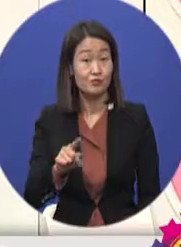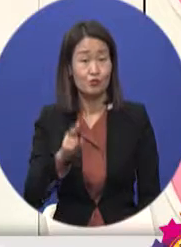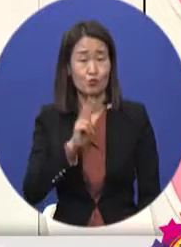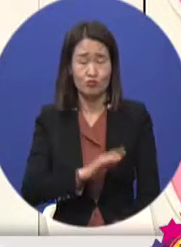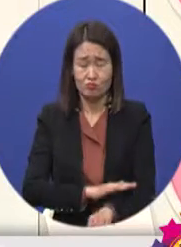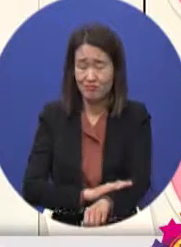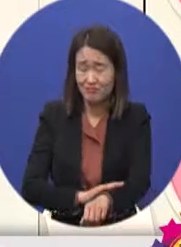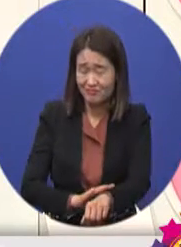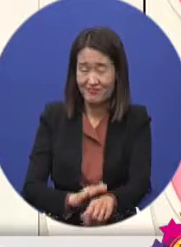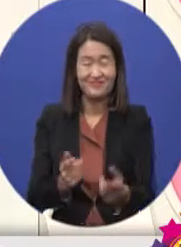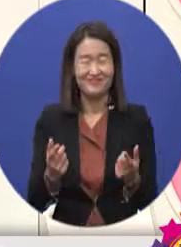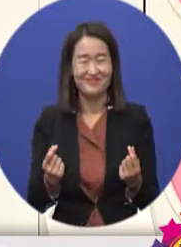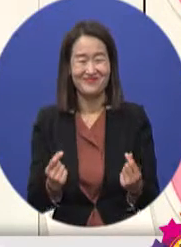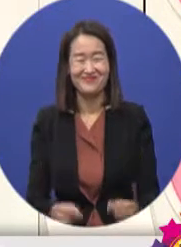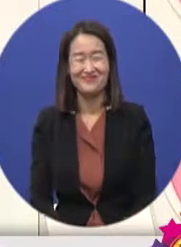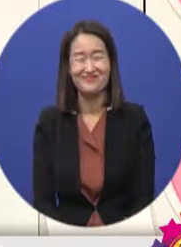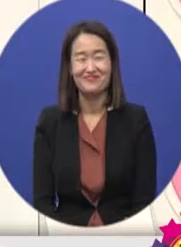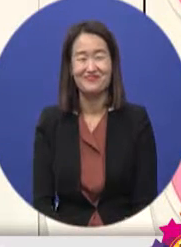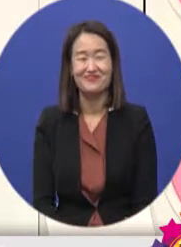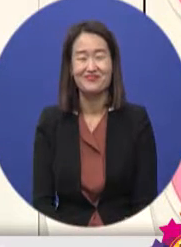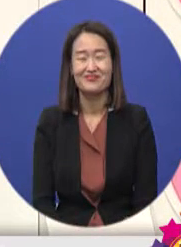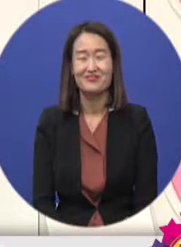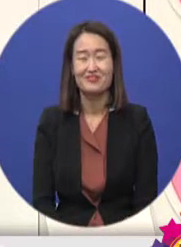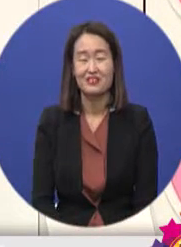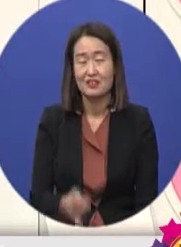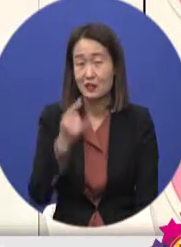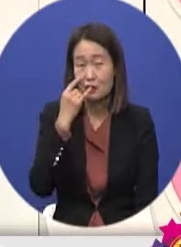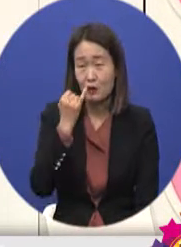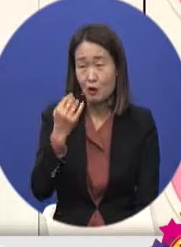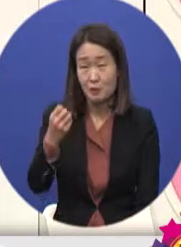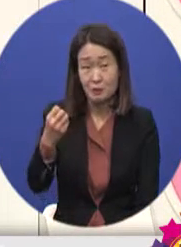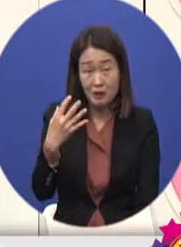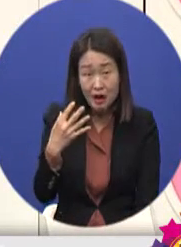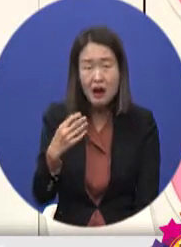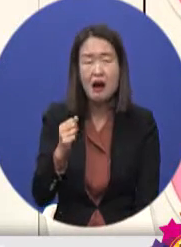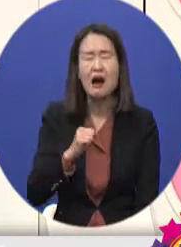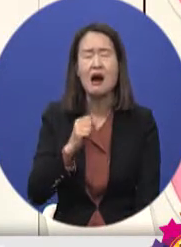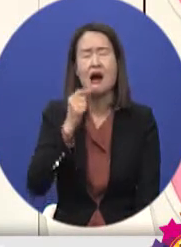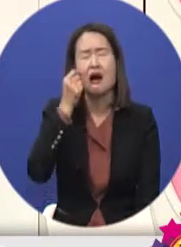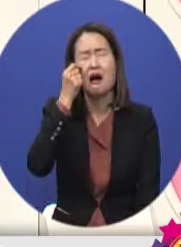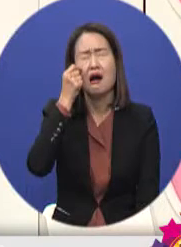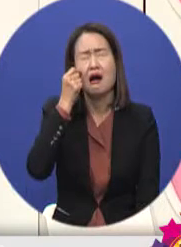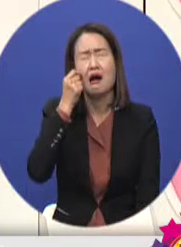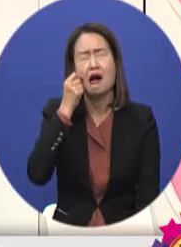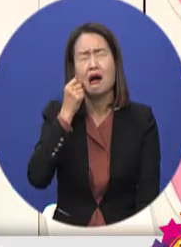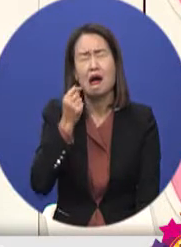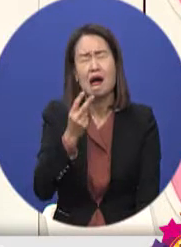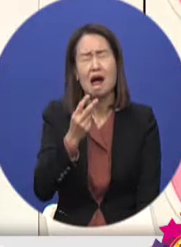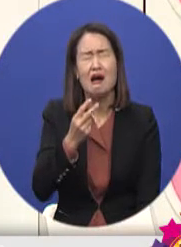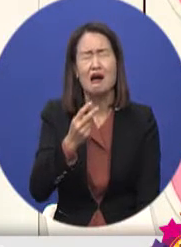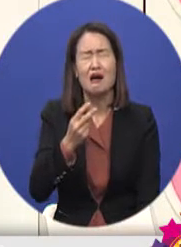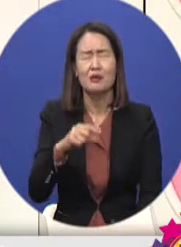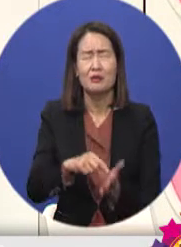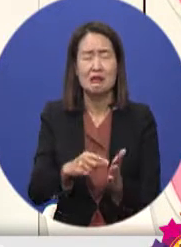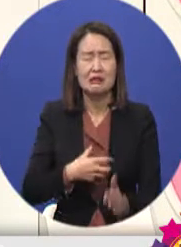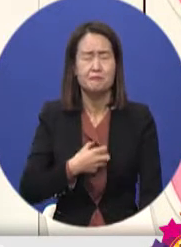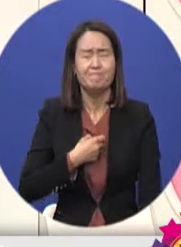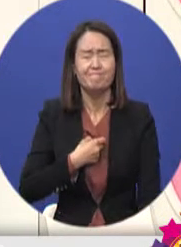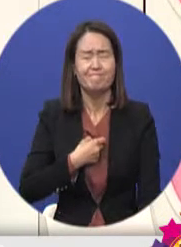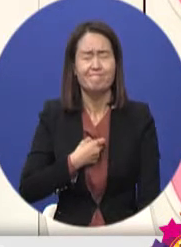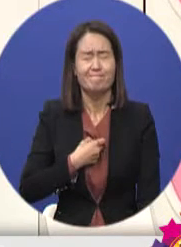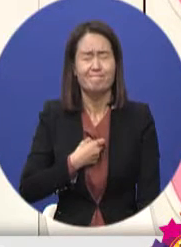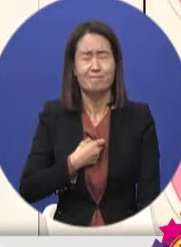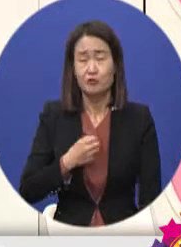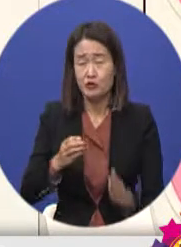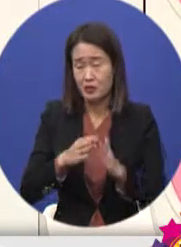참 잘 부르시는 노래시네요. 네, 어머니 말씀하실 때 두 번이나 울컥해서 눈물이 날 뻔했어요. 집에 어디